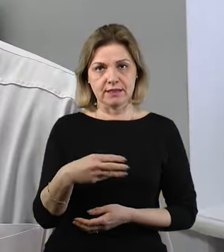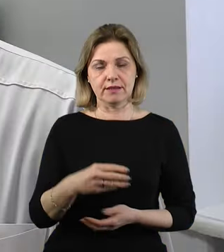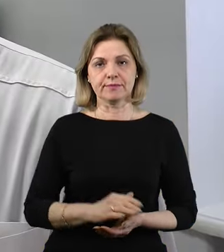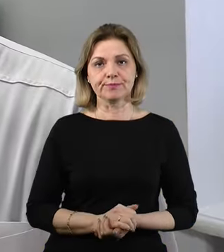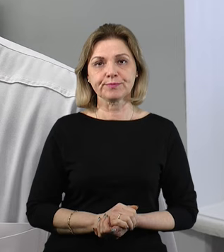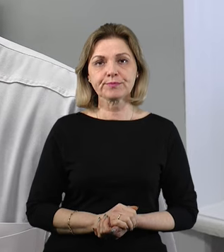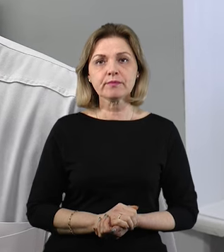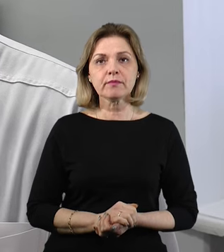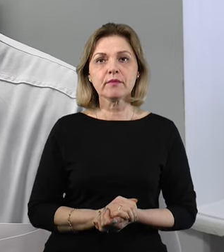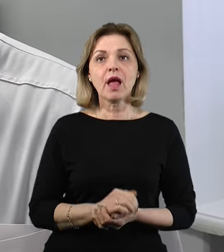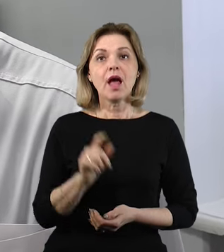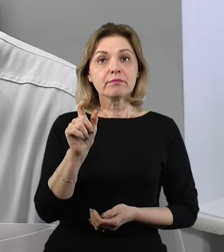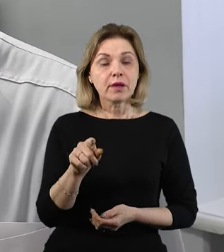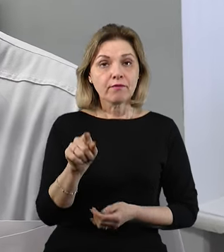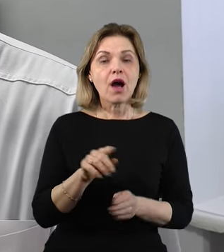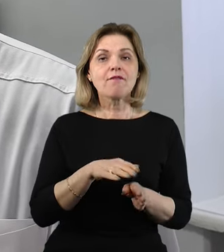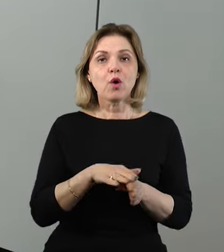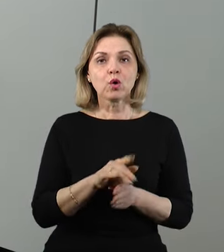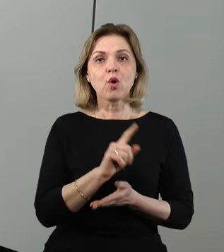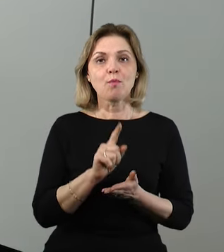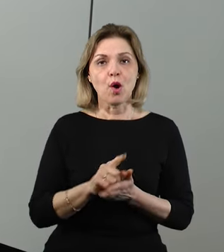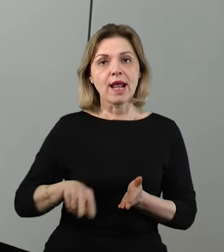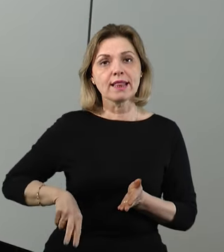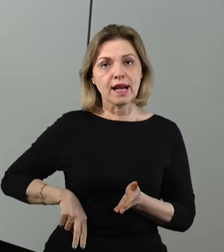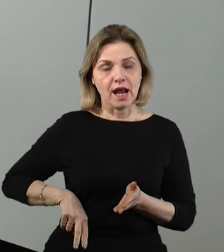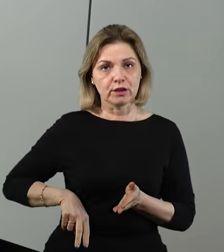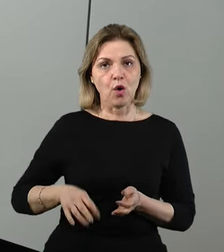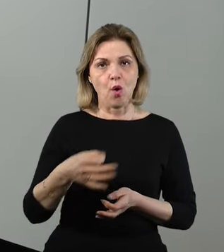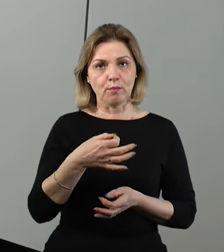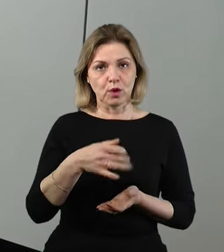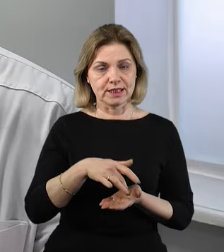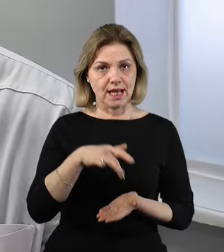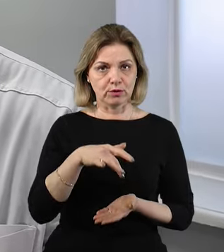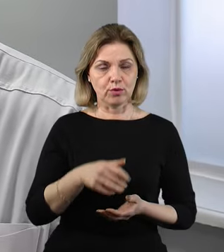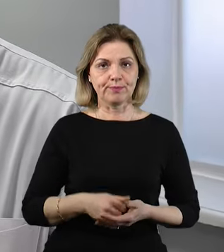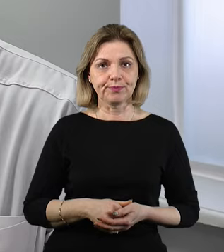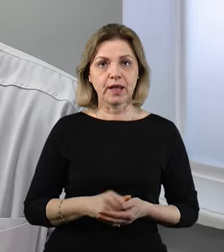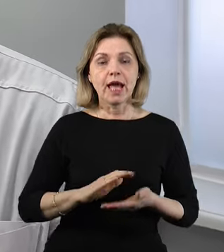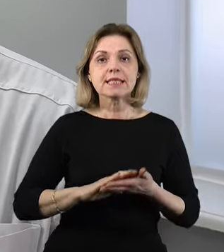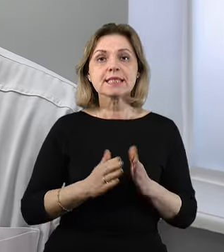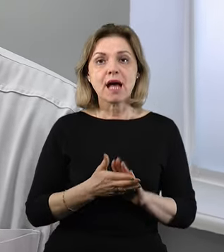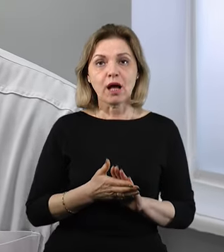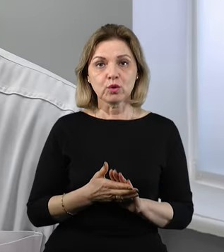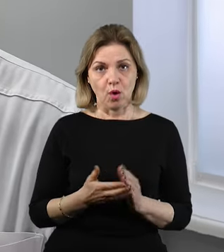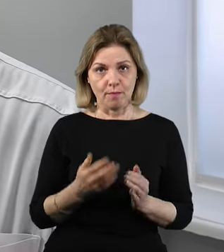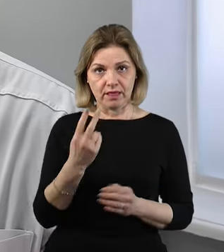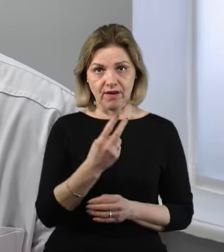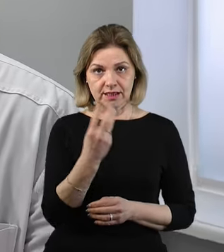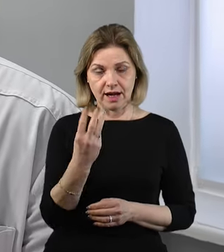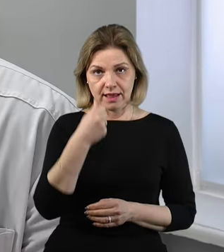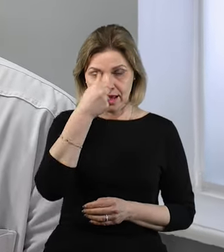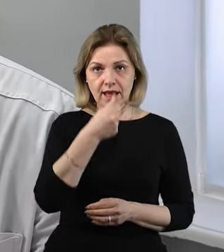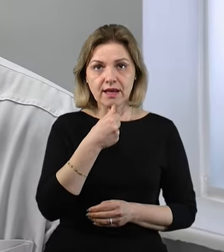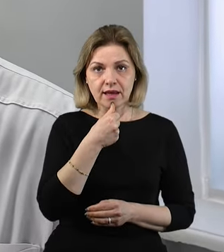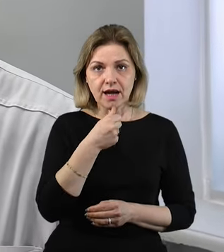розповідає Дмитро Лагучев, виконувач обов'язків директора обласного центру онкології. Станом за 23 рік,